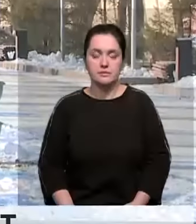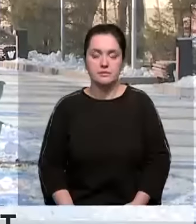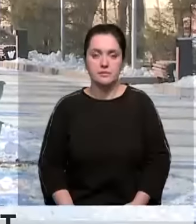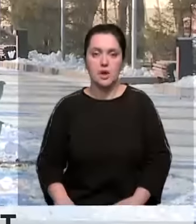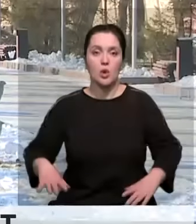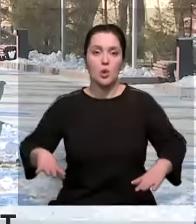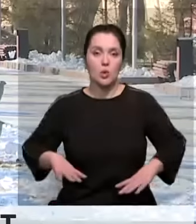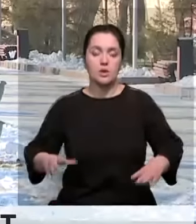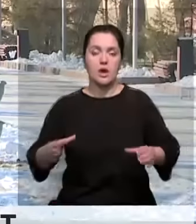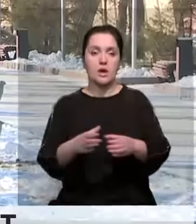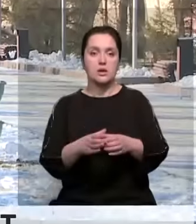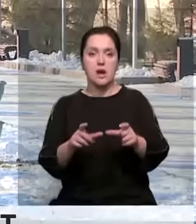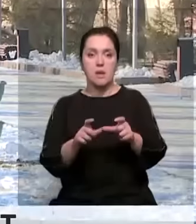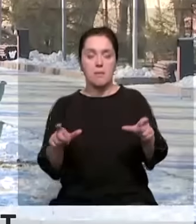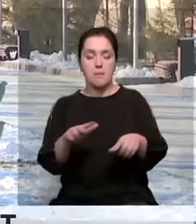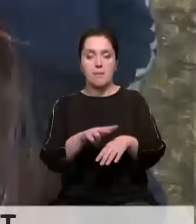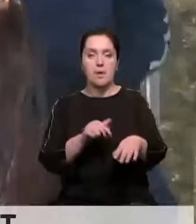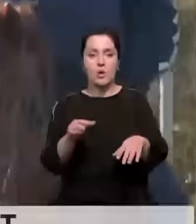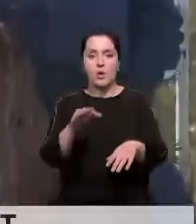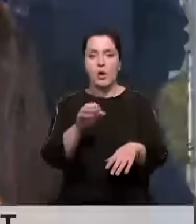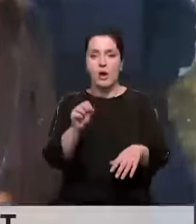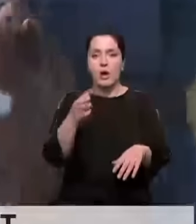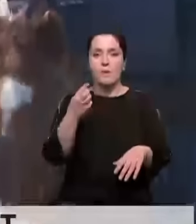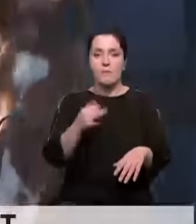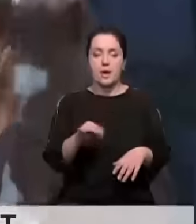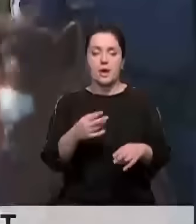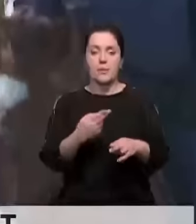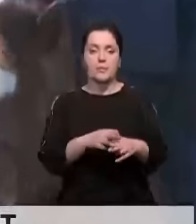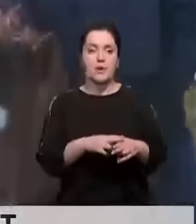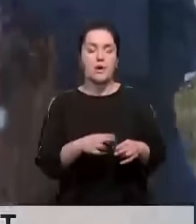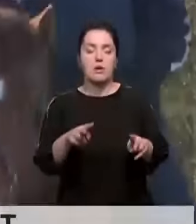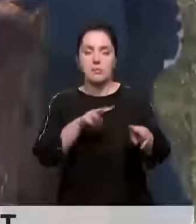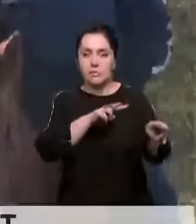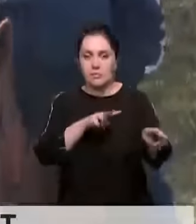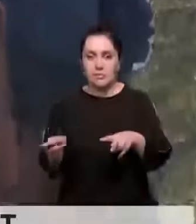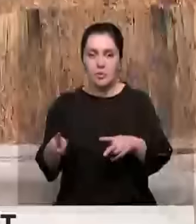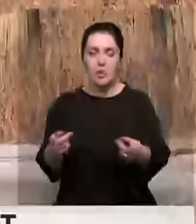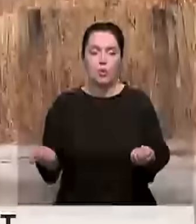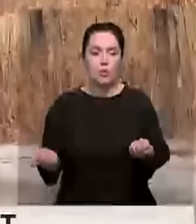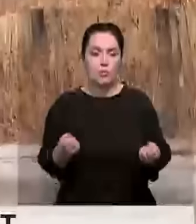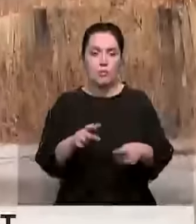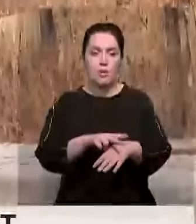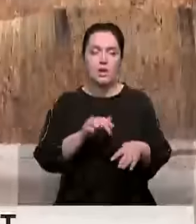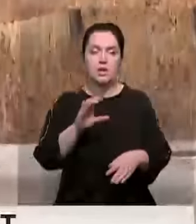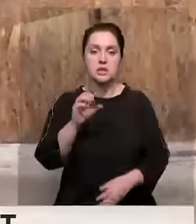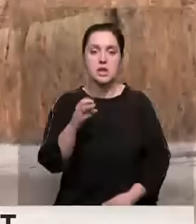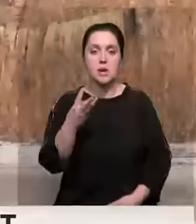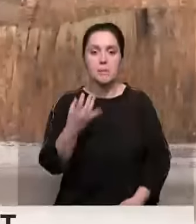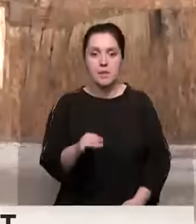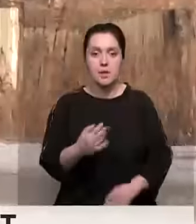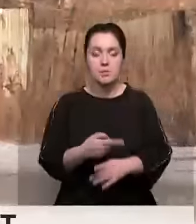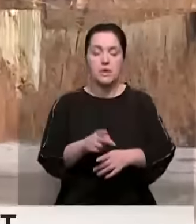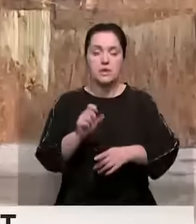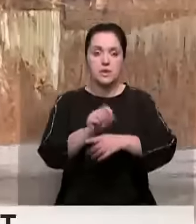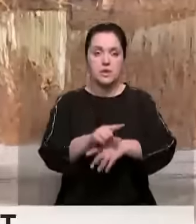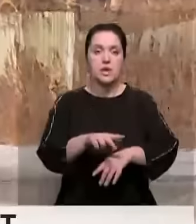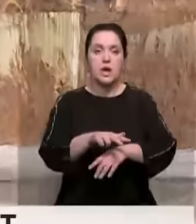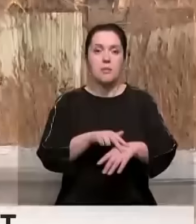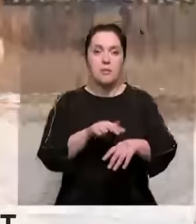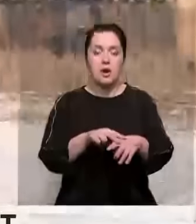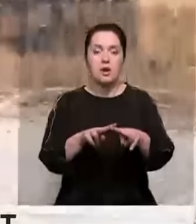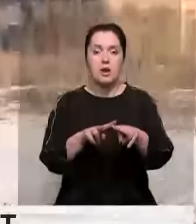Конный отряд департамента полиции области Абай входит в состав батальона патрульной полиции управления полиции Семея. Основная задача полицейской кавалерии